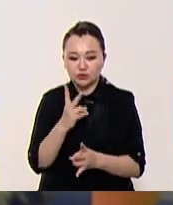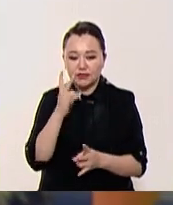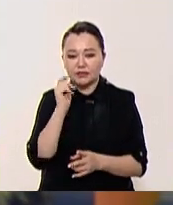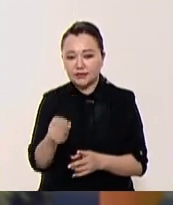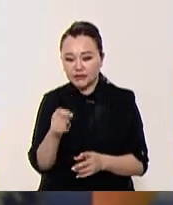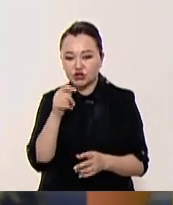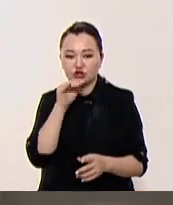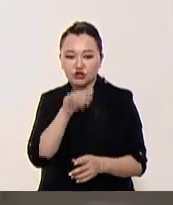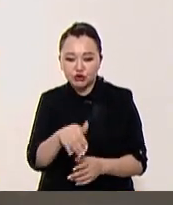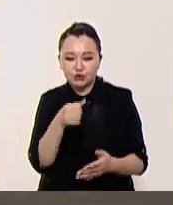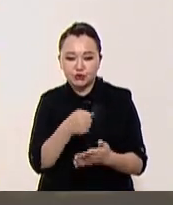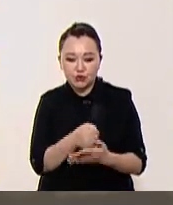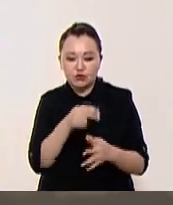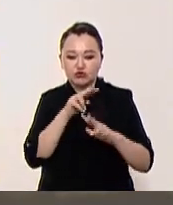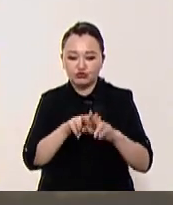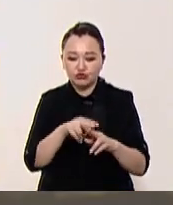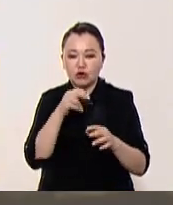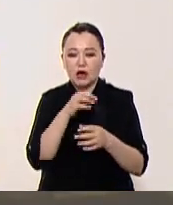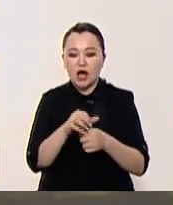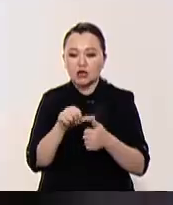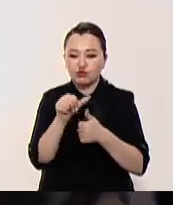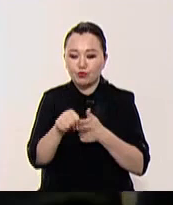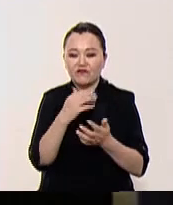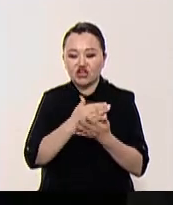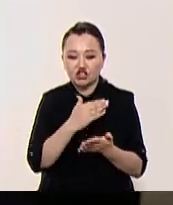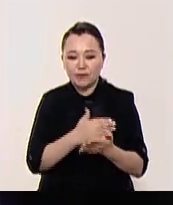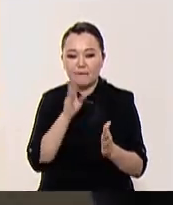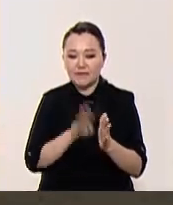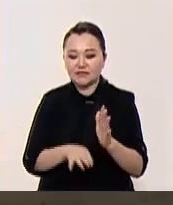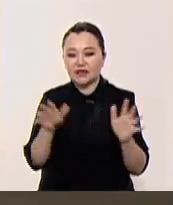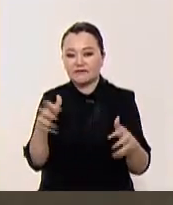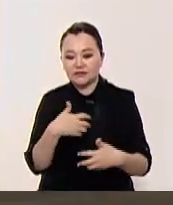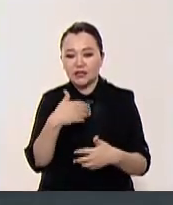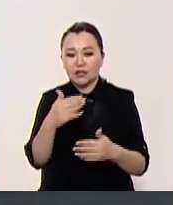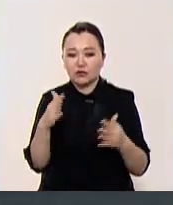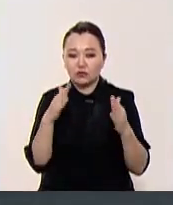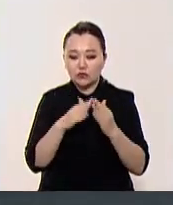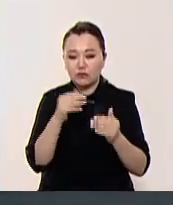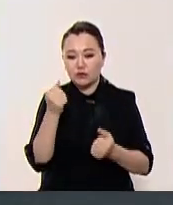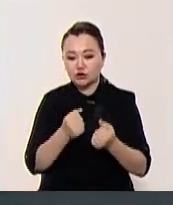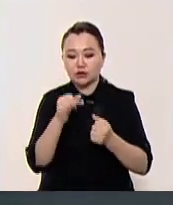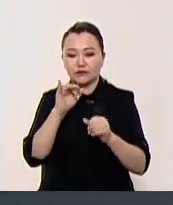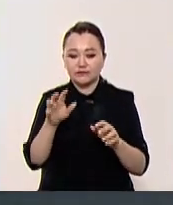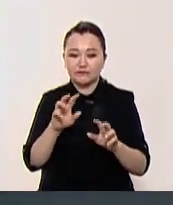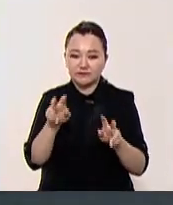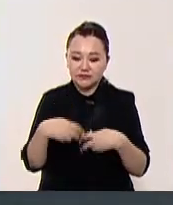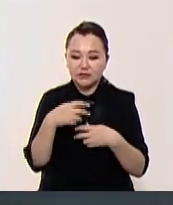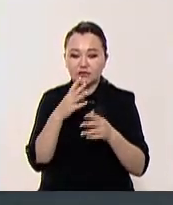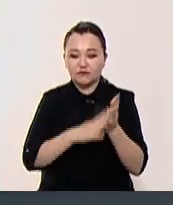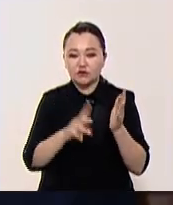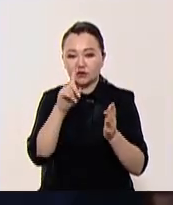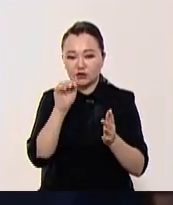назначить пожизненное лишение свободы в колонии особого режима, но без конфискации имущества, а также взыскать с подсудимого